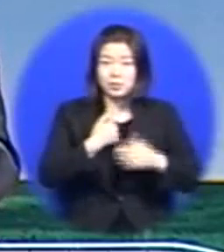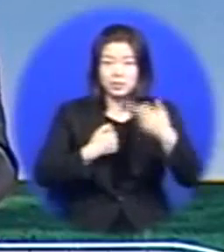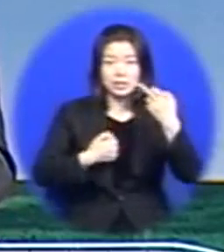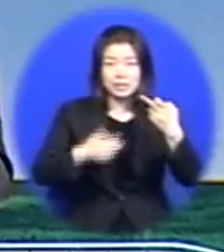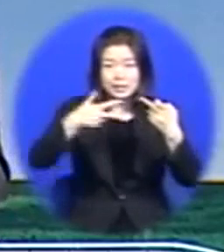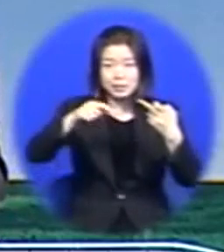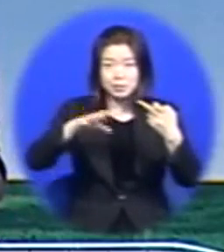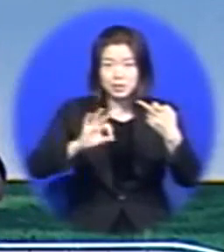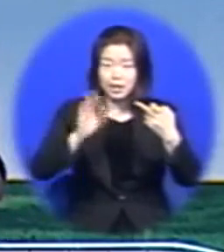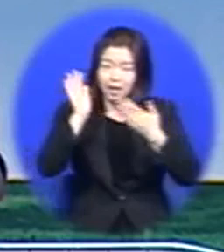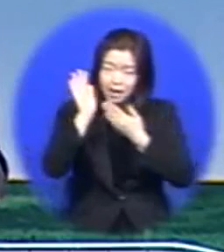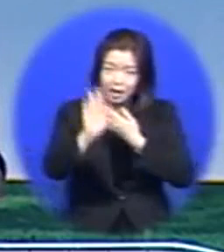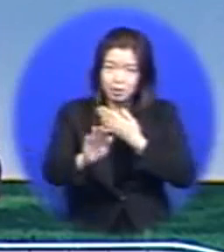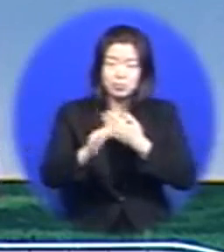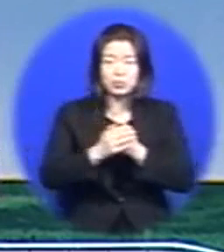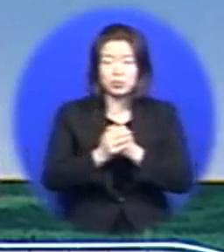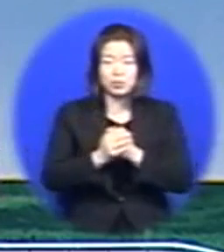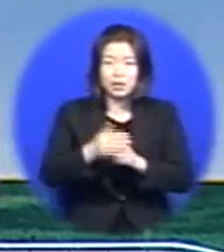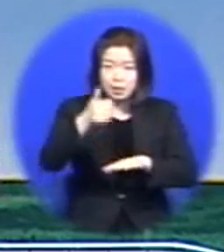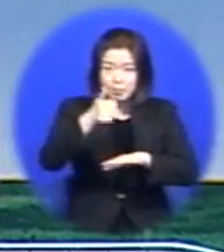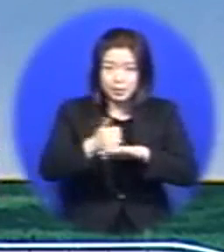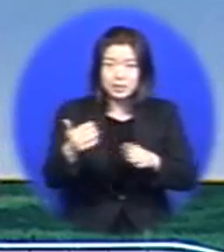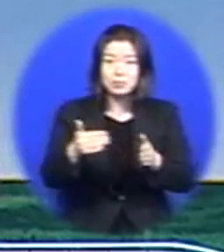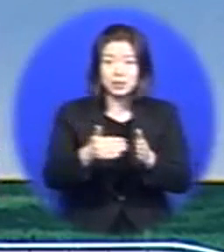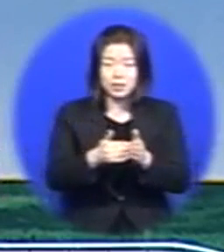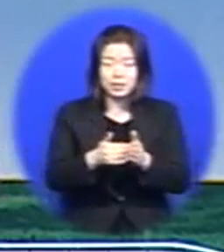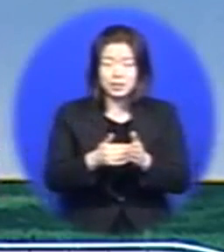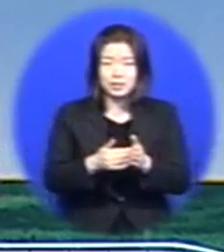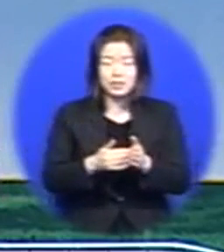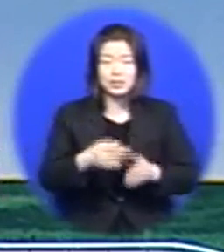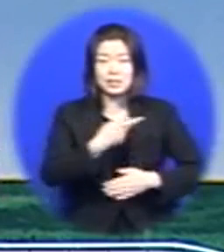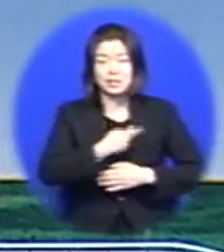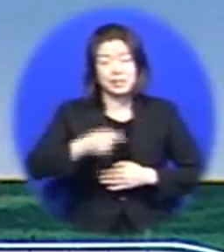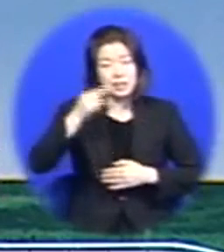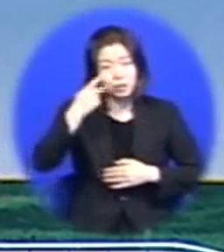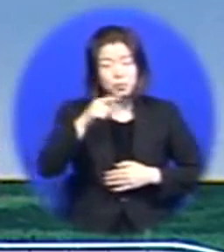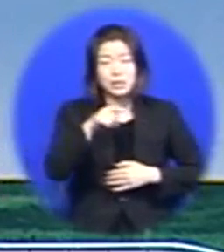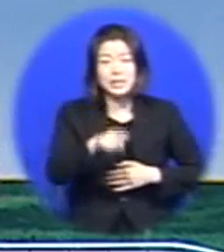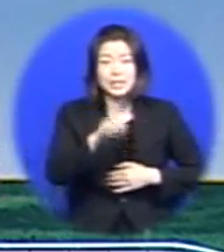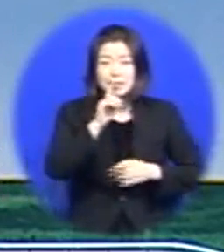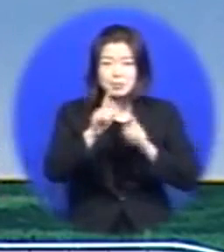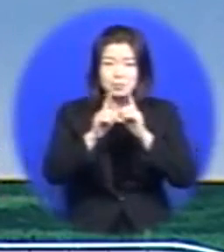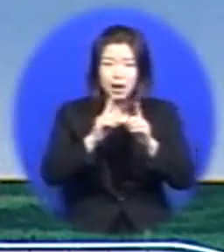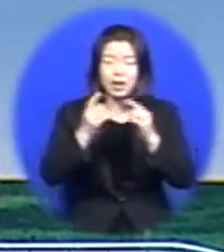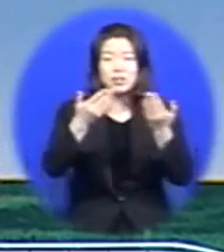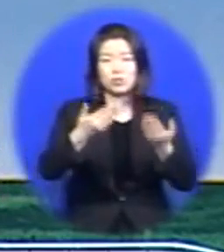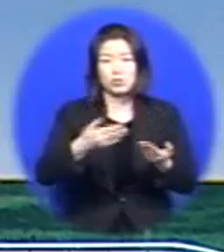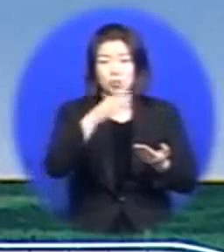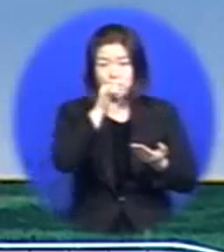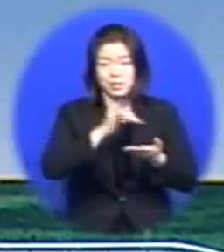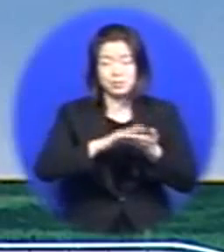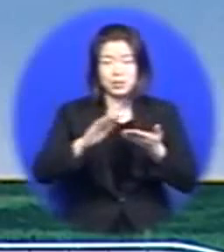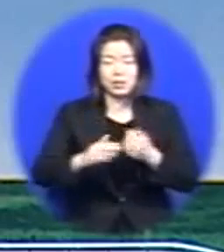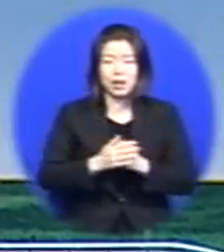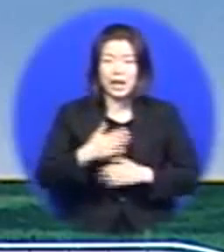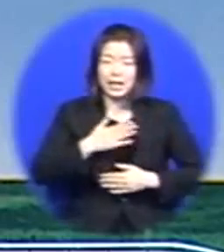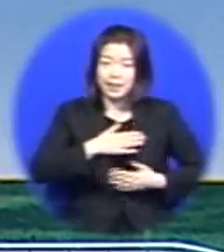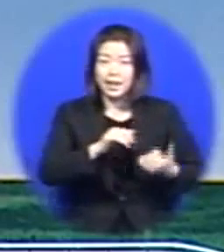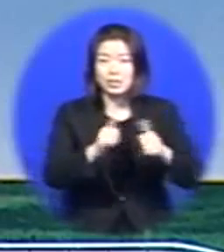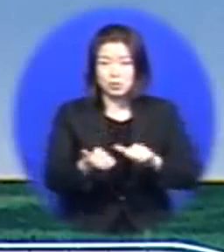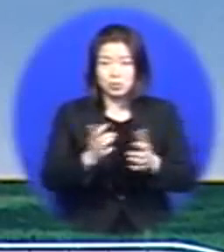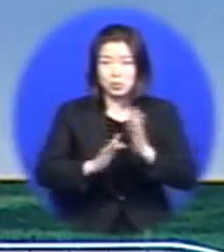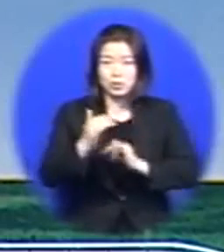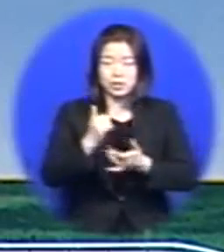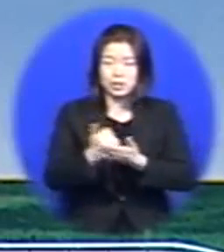12장부터 앞으로 끝까지는 사도 바울이 바로 이 이야기를 하는 겁니다. 나는 죽고 예수로